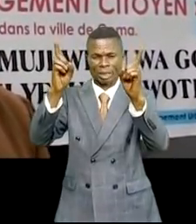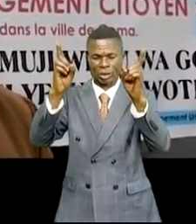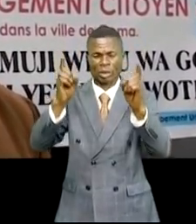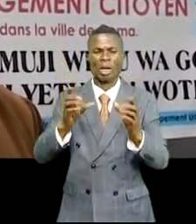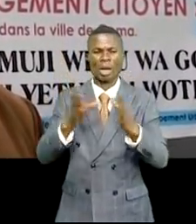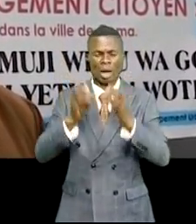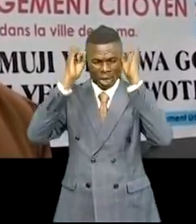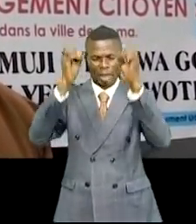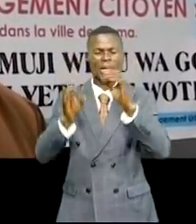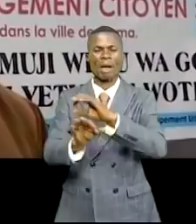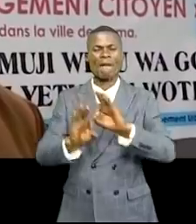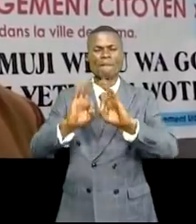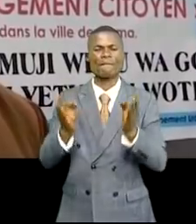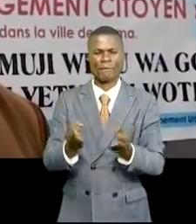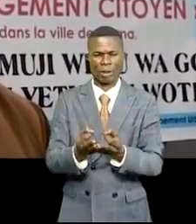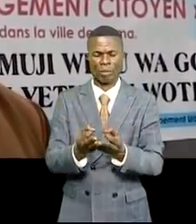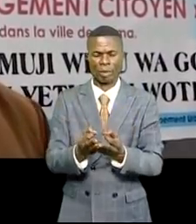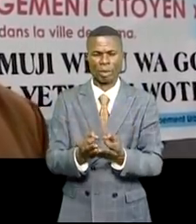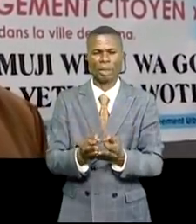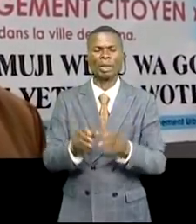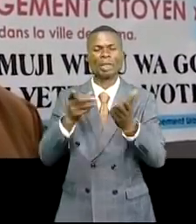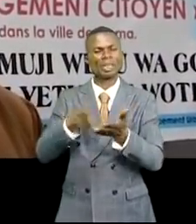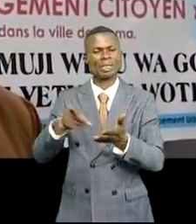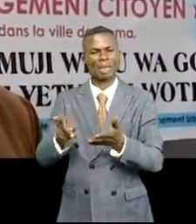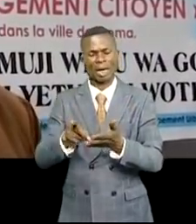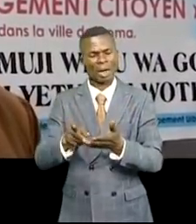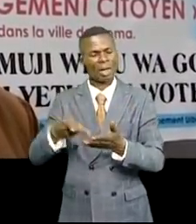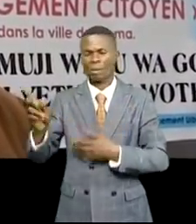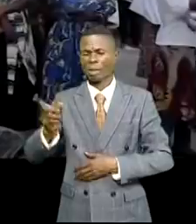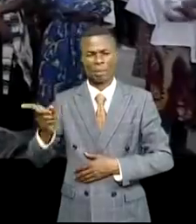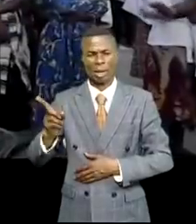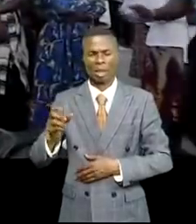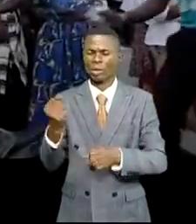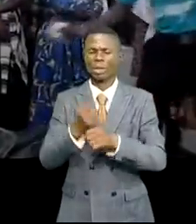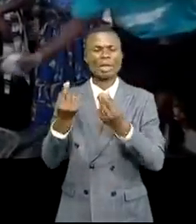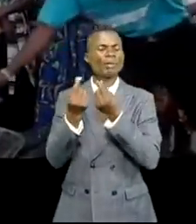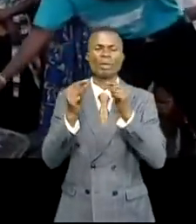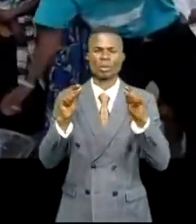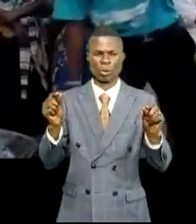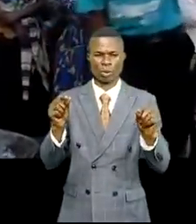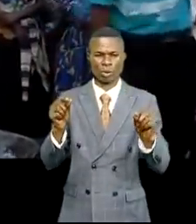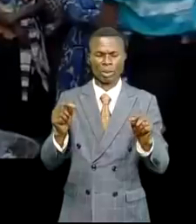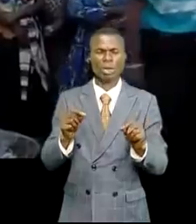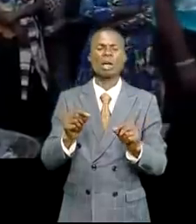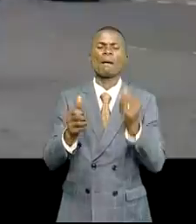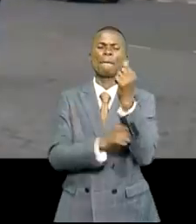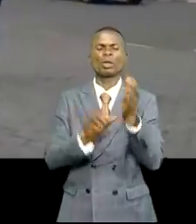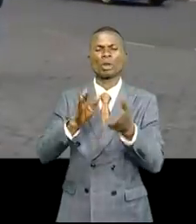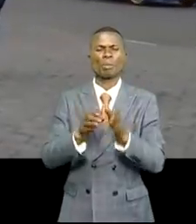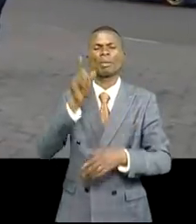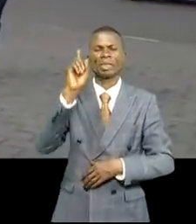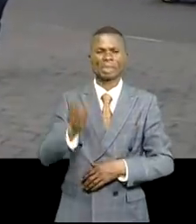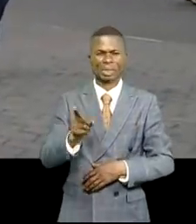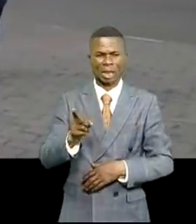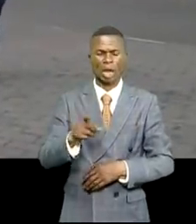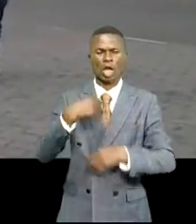l'éducation de la base, sans attendre du salaire ou une récompense, que ces 700 de personnes commencent